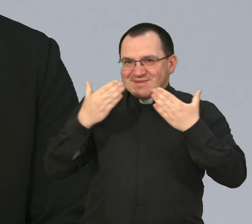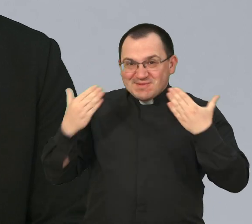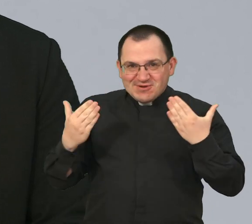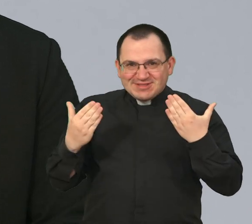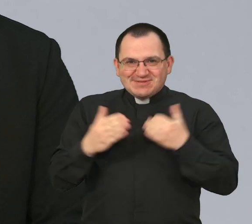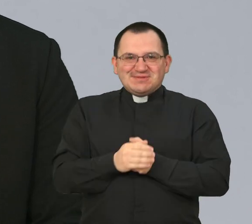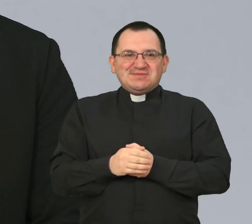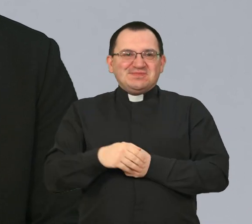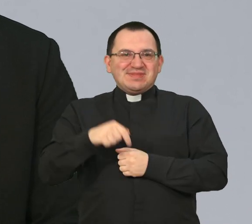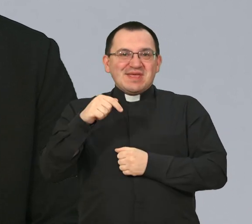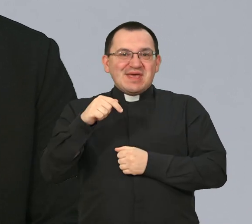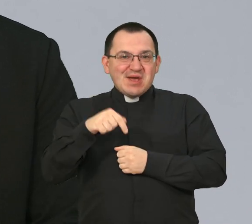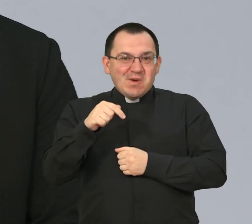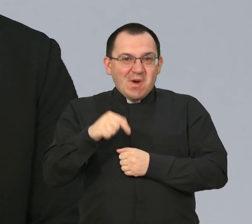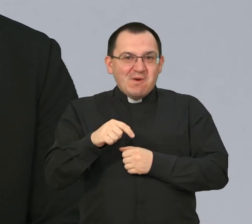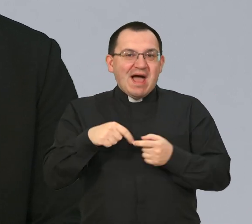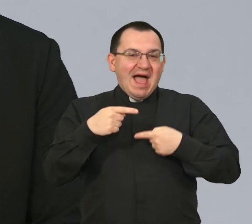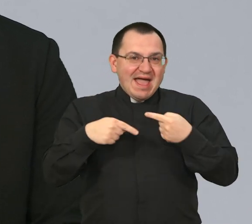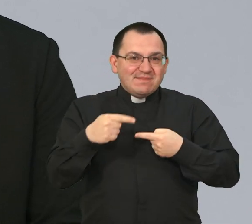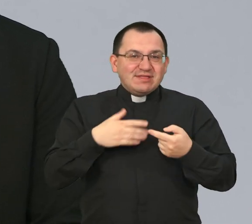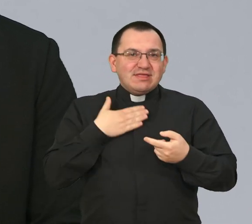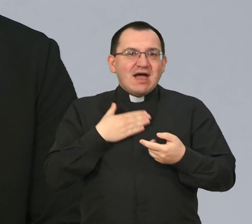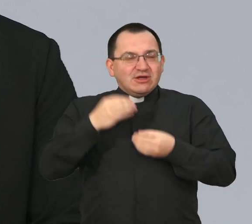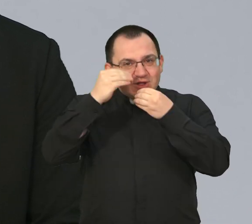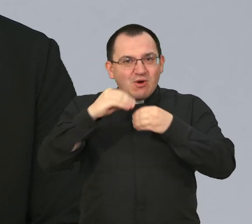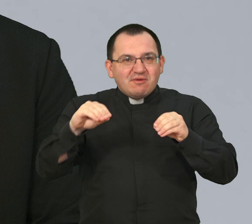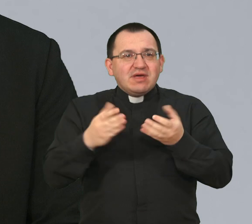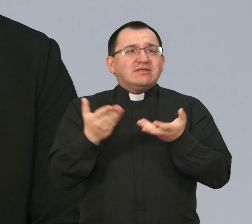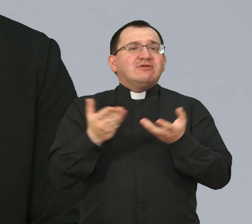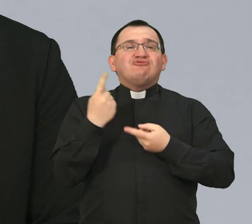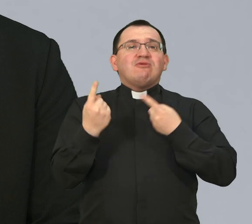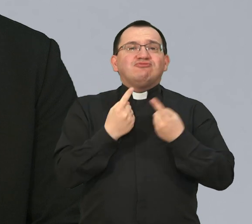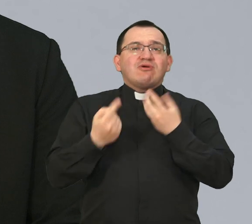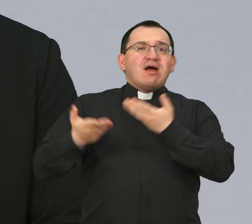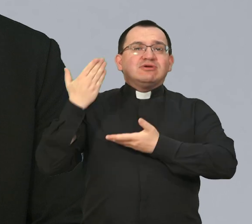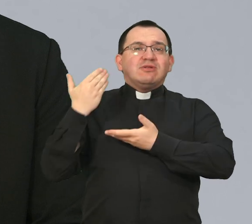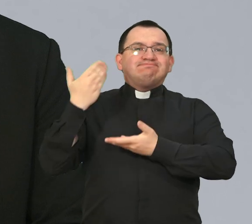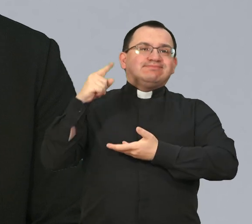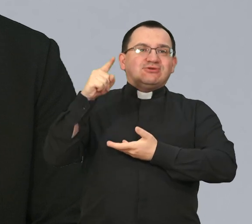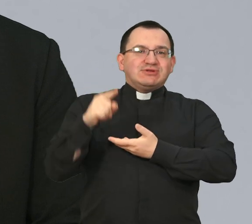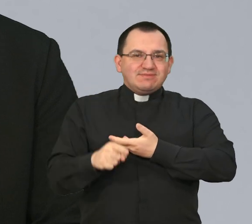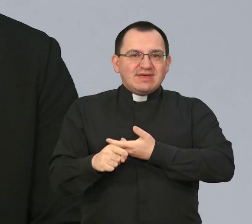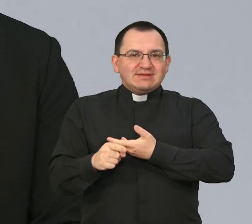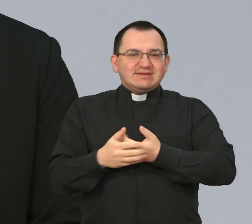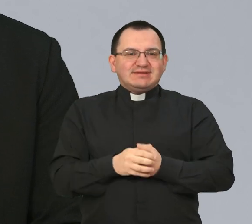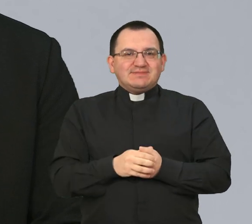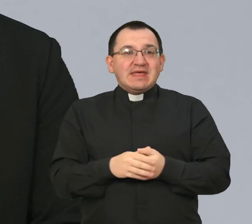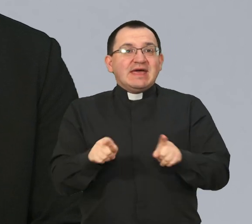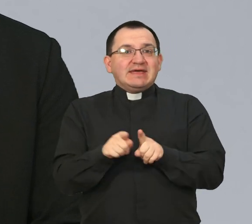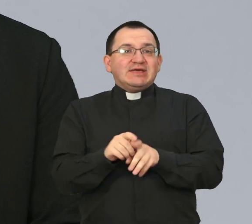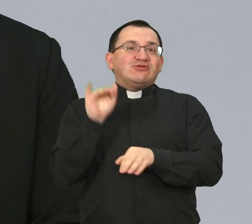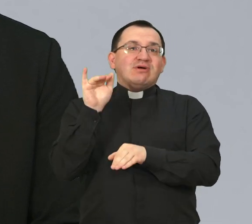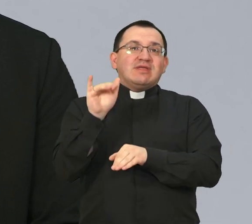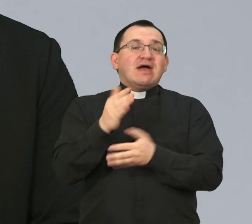U emisiji U svjetlu vjere i ovog puta ćemo vas izvijestiti o proteklim zanimljivostima i događanjima u Varaždinskoj biskupiji, te